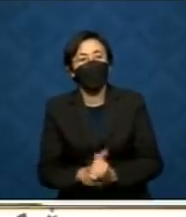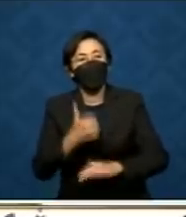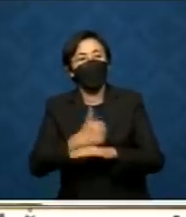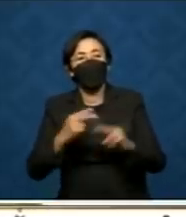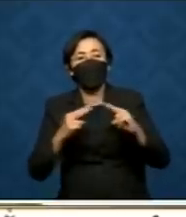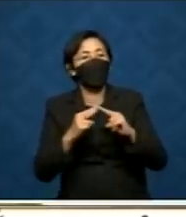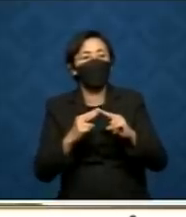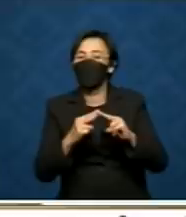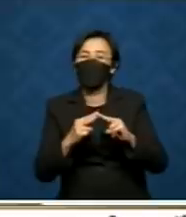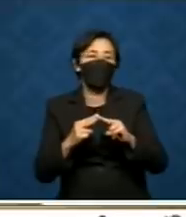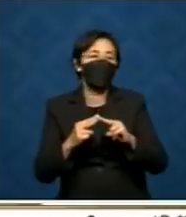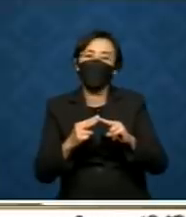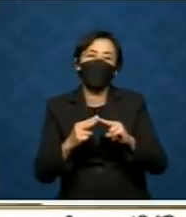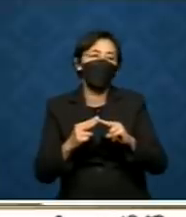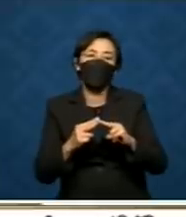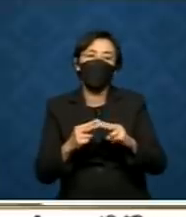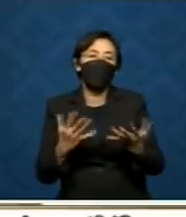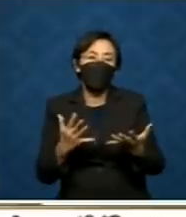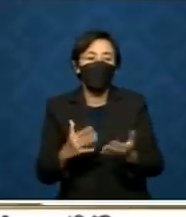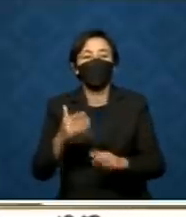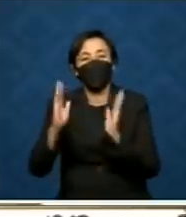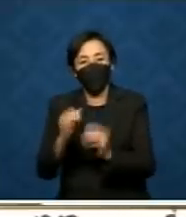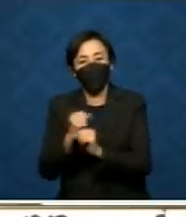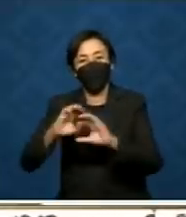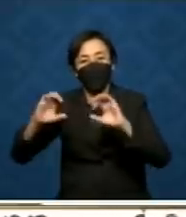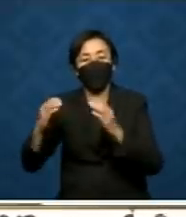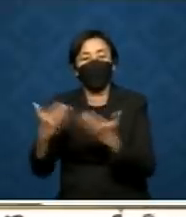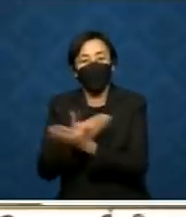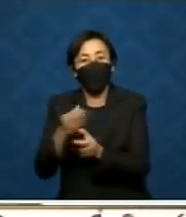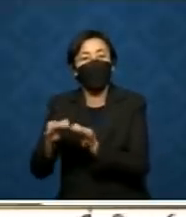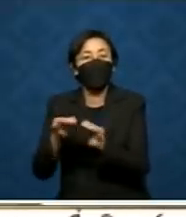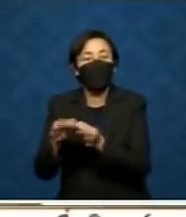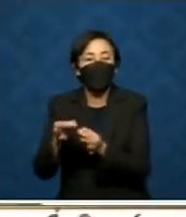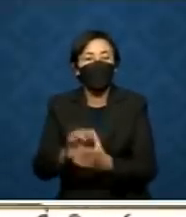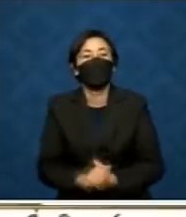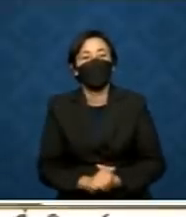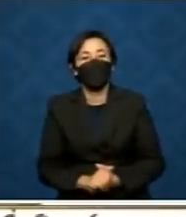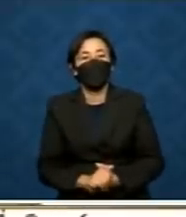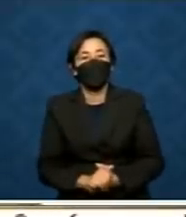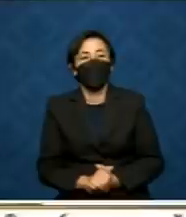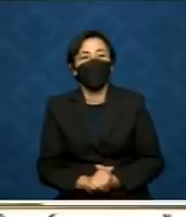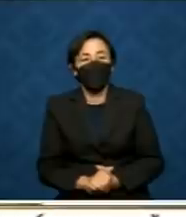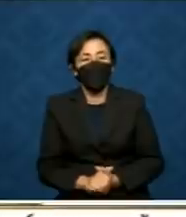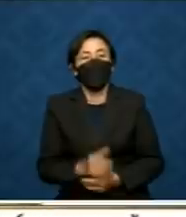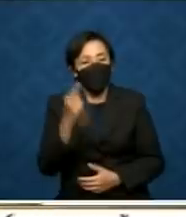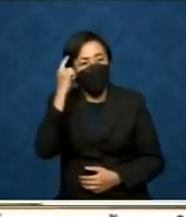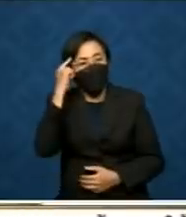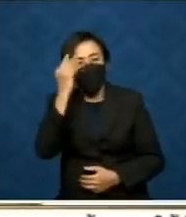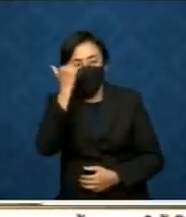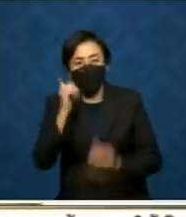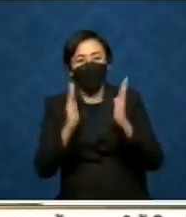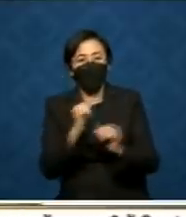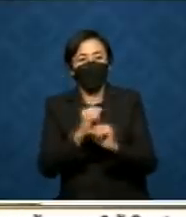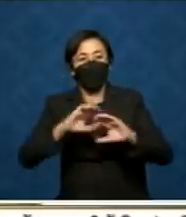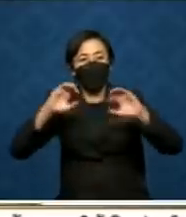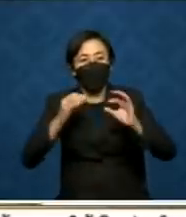ความเชื่อถือแล้วหมดต้นทุนแล้วใช่ไหมถึงให้เขาจะมาชี้แจงเอาเถอะมันมีอยู่ตอนท้ายจะรู้ว่าทำไมให้เข้าใจมา